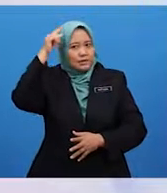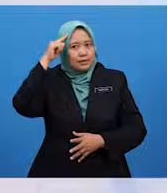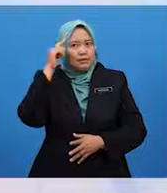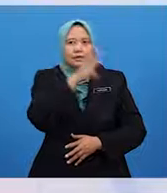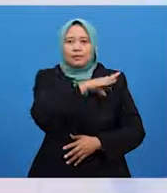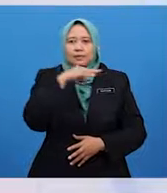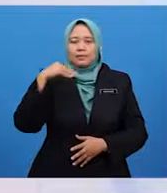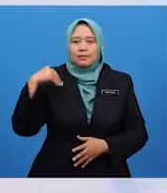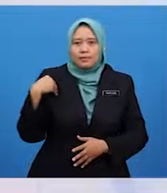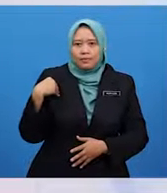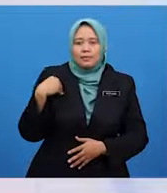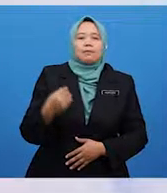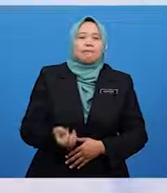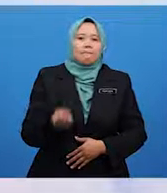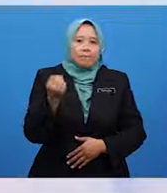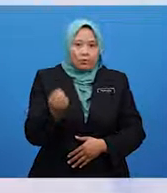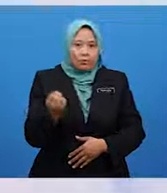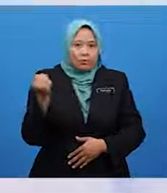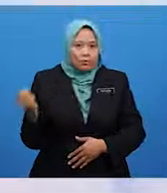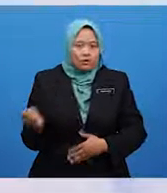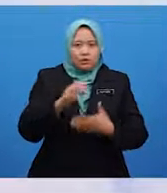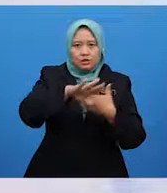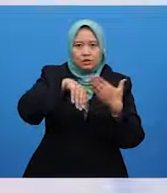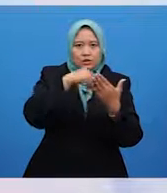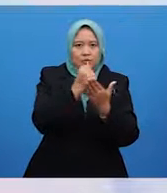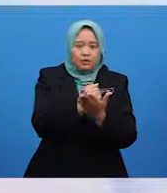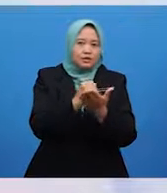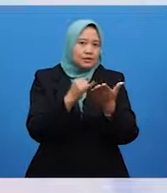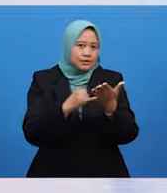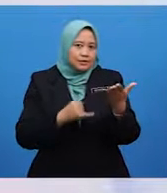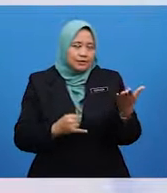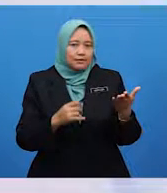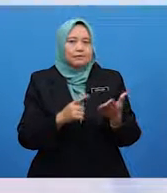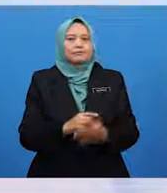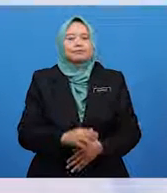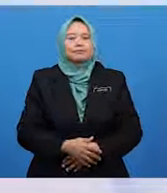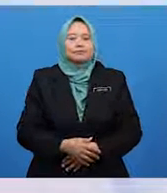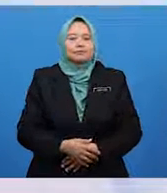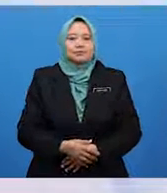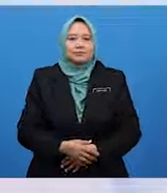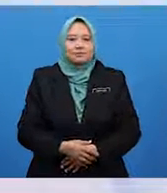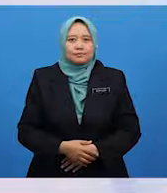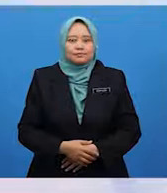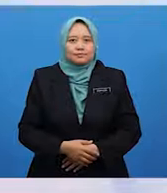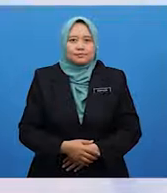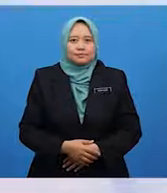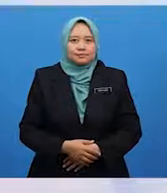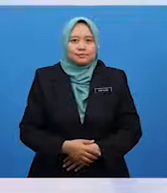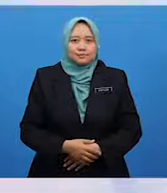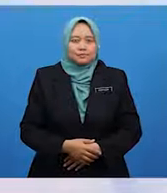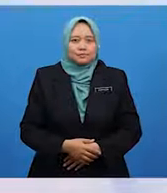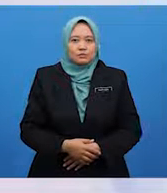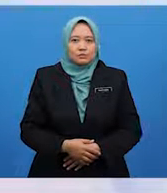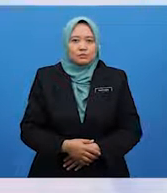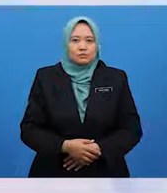pelajar. Kemudiannya, pelajar-pelajar ini, Cikgu Don, dia harus olah dan kembangkan idea